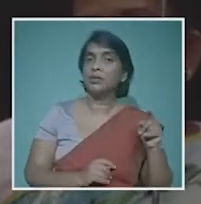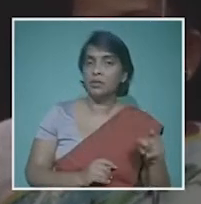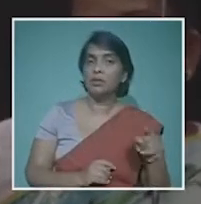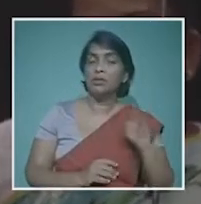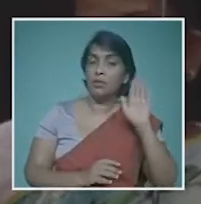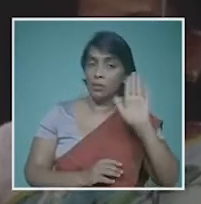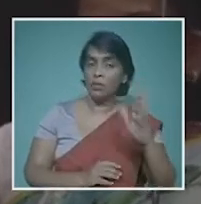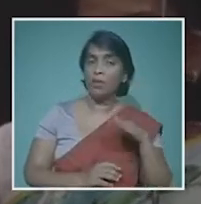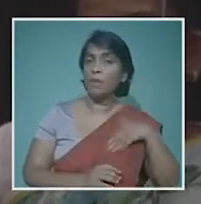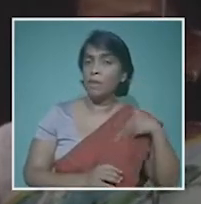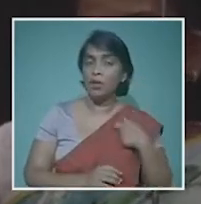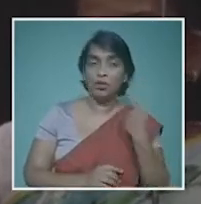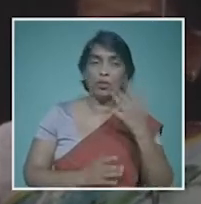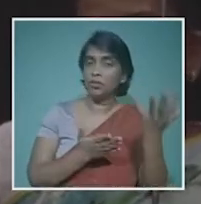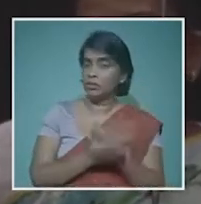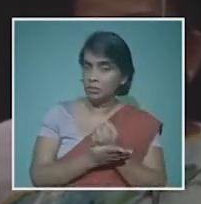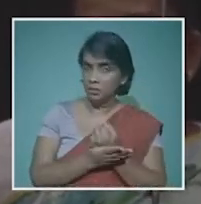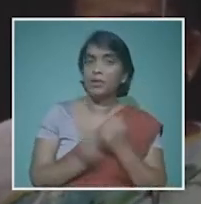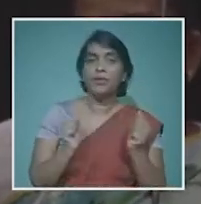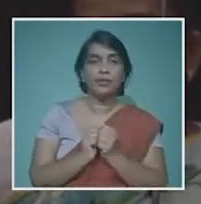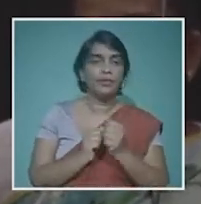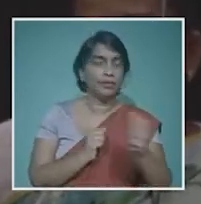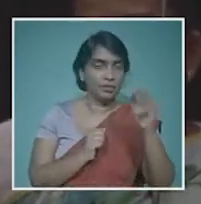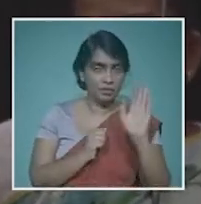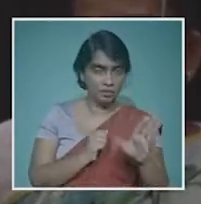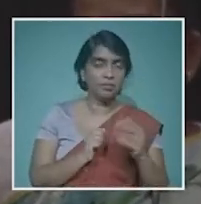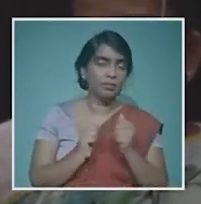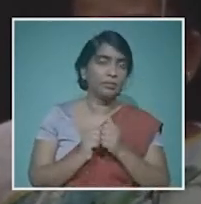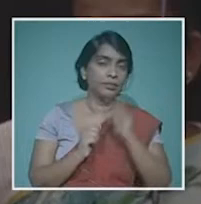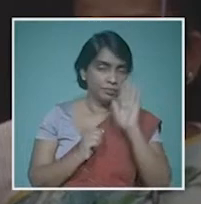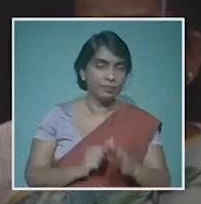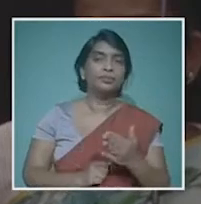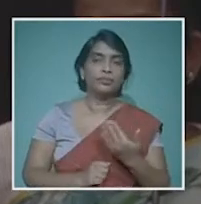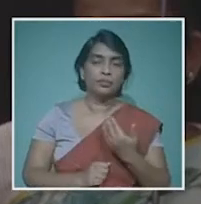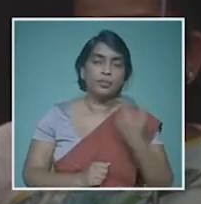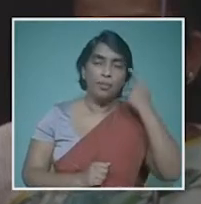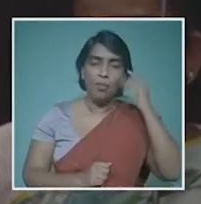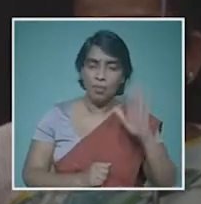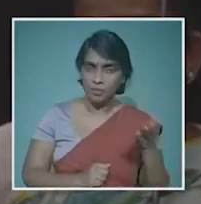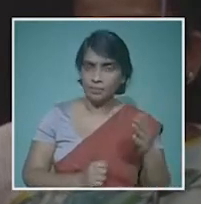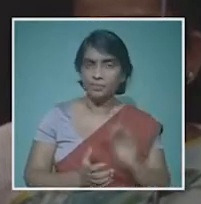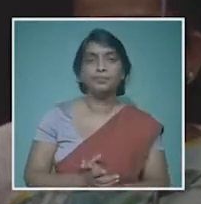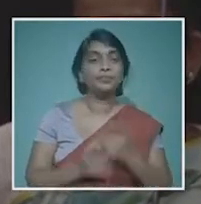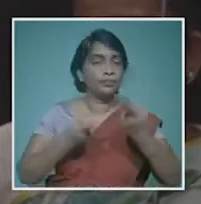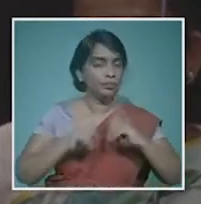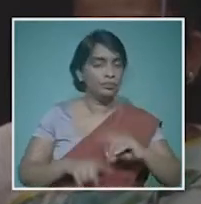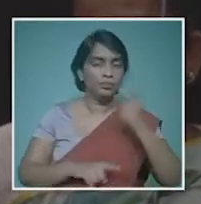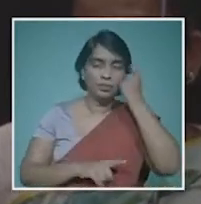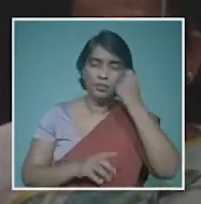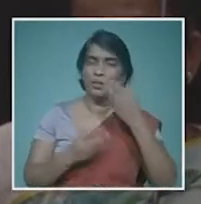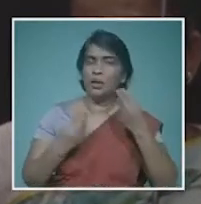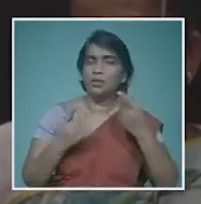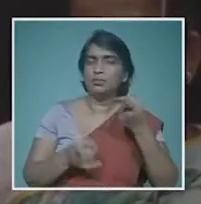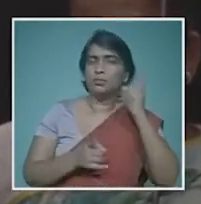එය ඔවුන්ගේ මූලික මුදල් අය කර ගැනීම කටයුතු කිරීම සිදුකර ඇතැයි බලාපොරොත්තු වේ. ඊළඟ යෝජනාව